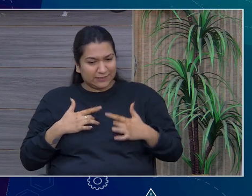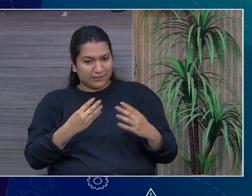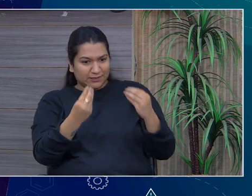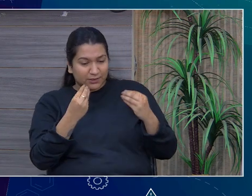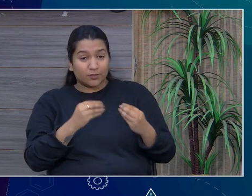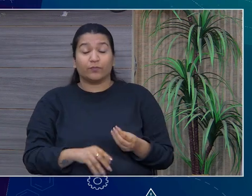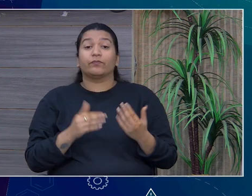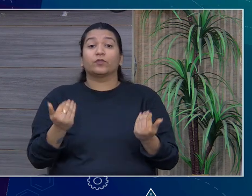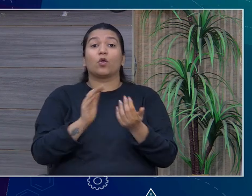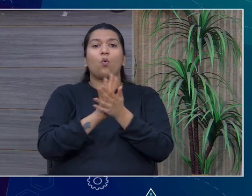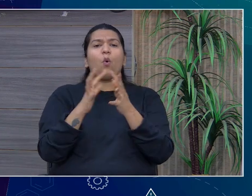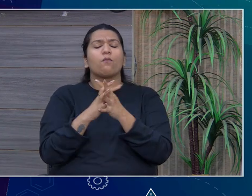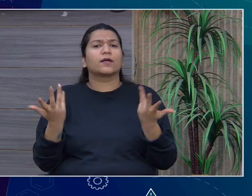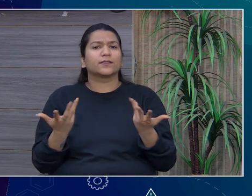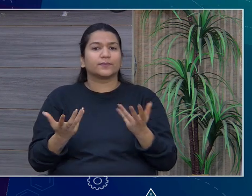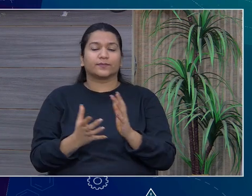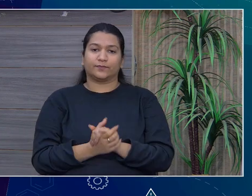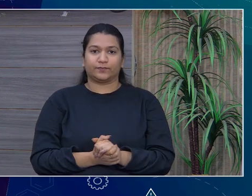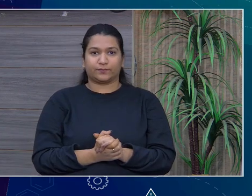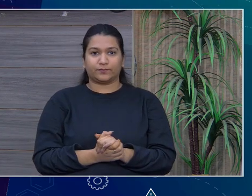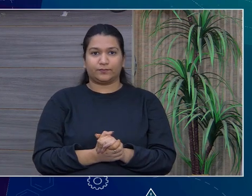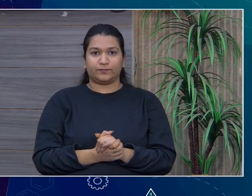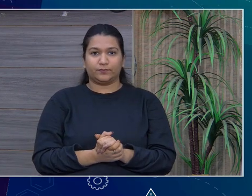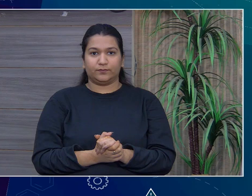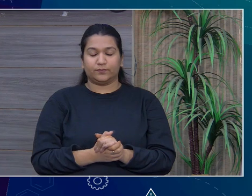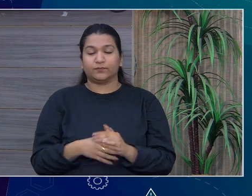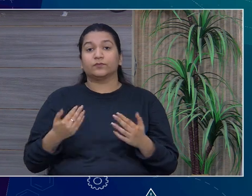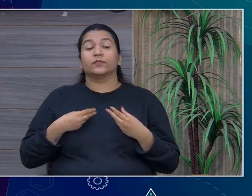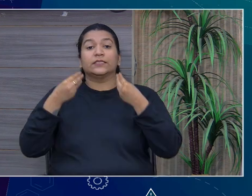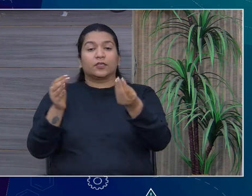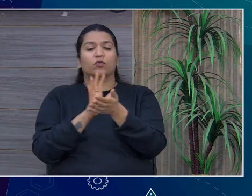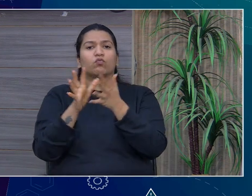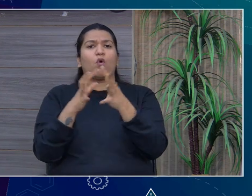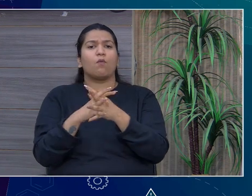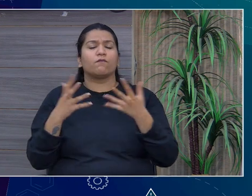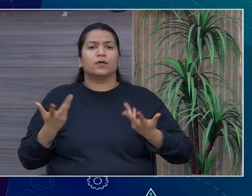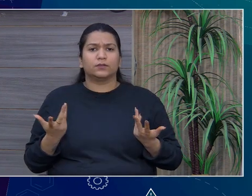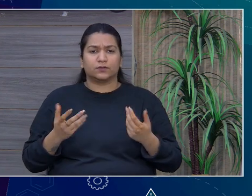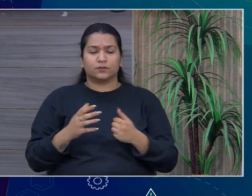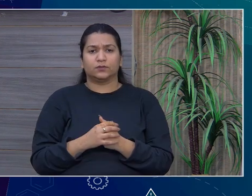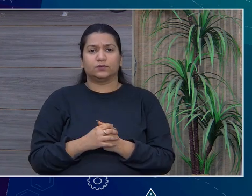में। होमवर्क हमारे बच्चों के लिए क्या आसान करके आए हैं? बिल्कुल सर, होमवर्क के लिए मैं आपको बताना चाहूँगी,